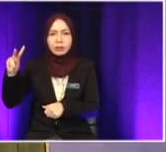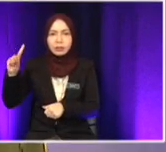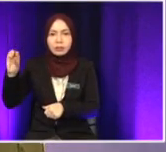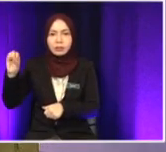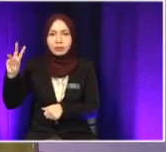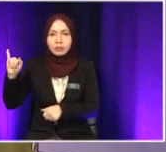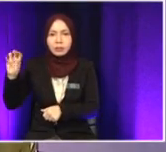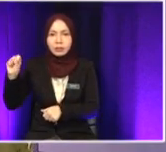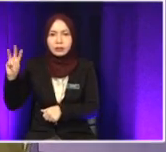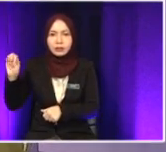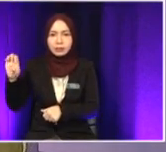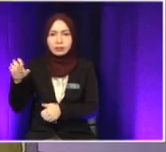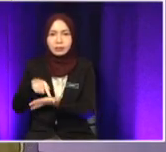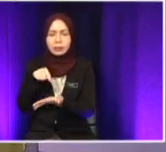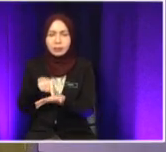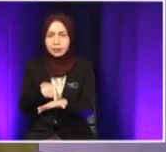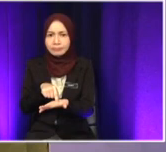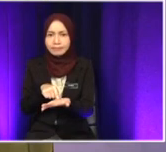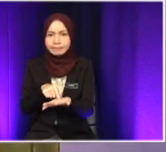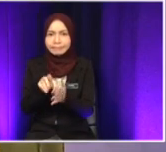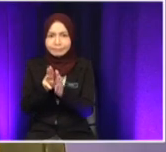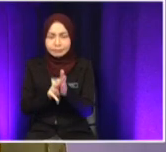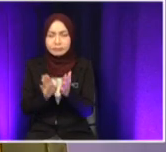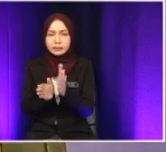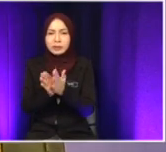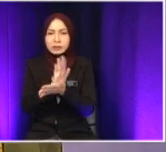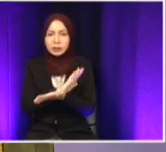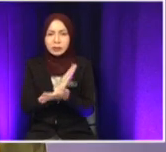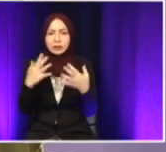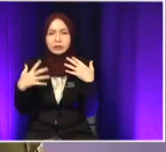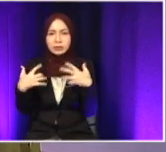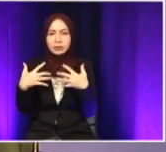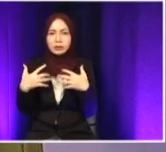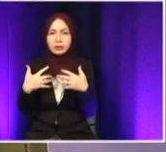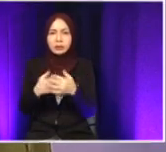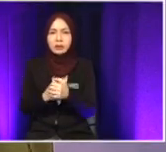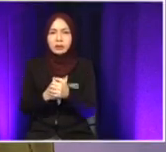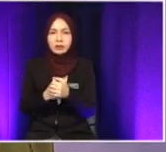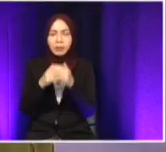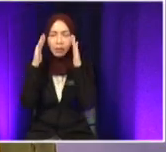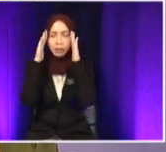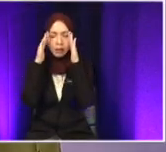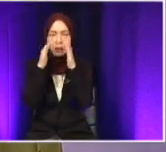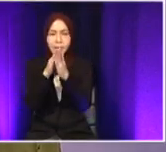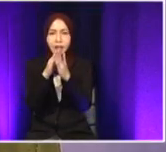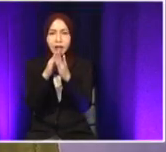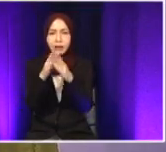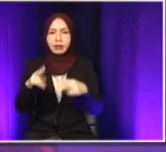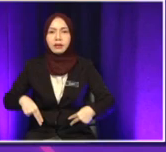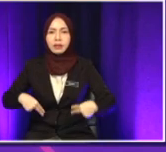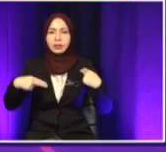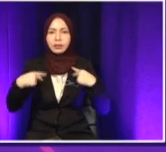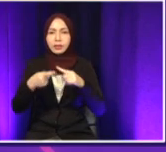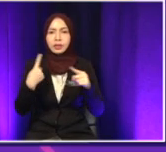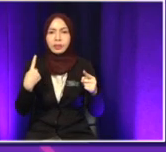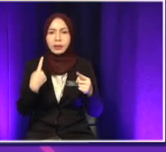maksudnya menjadikan keserondokan sebagai matlama hidup pengaruh media massa yang terlalu mempromosikan